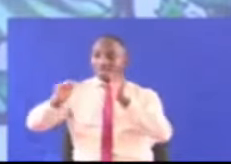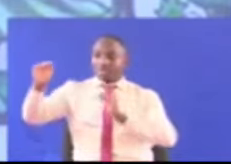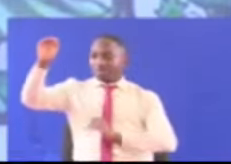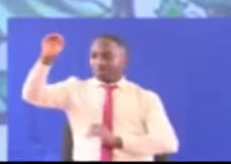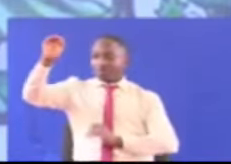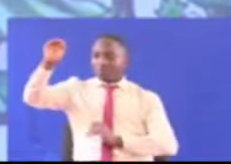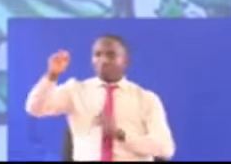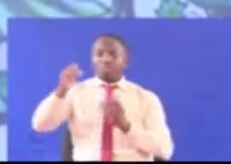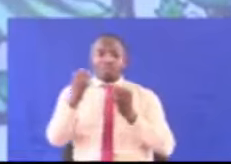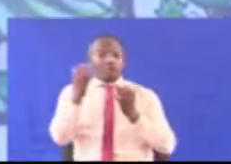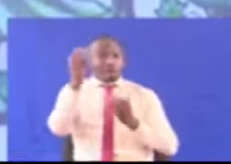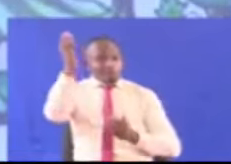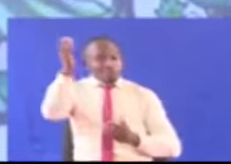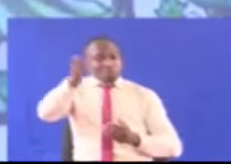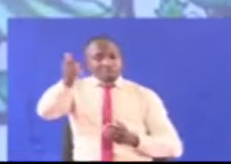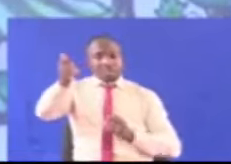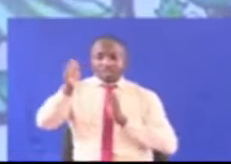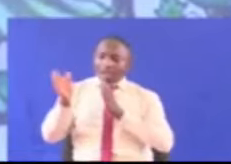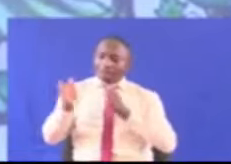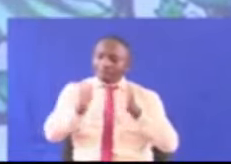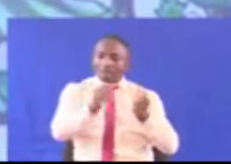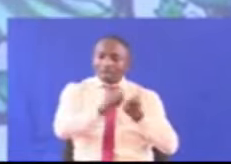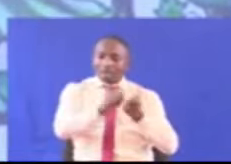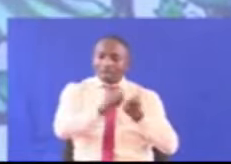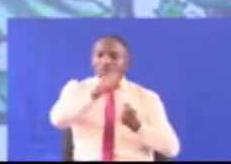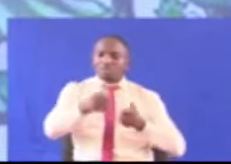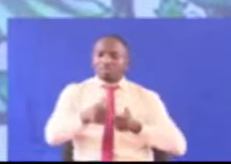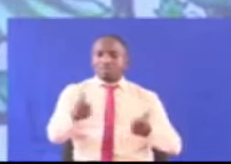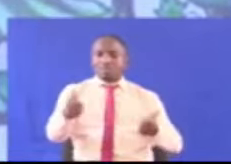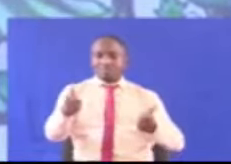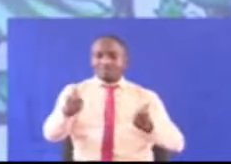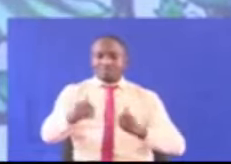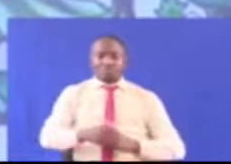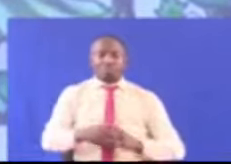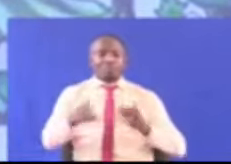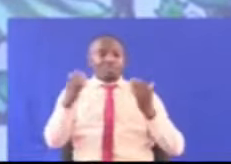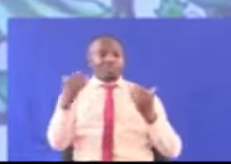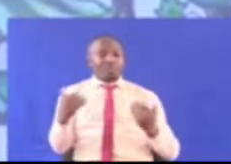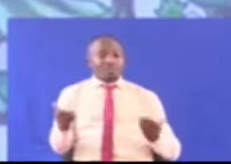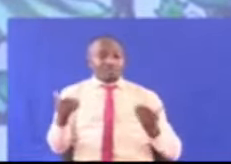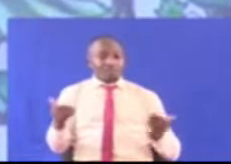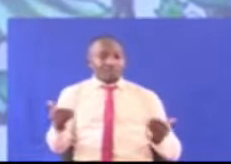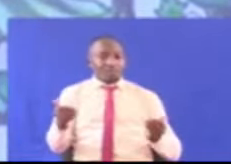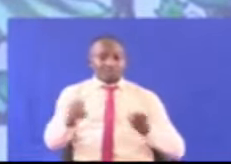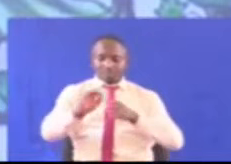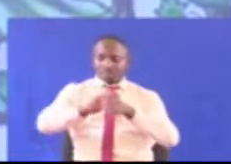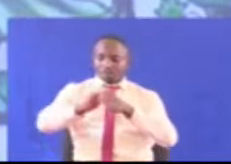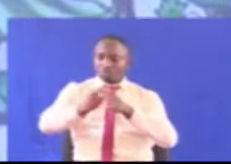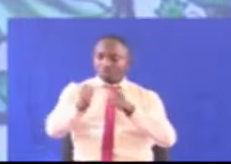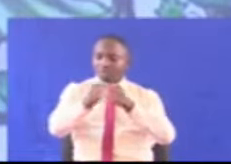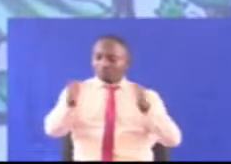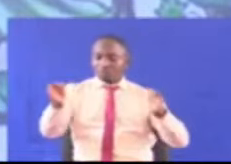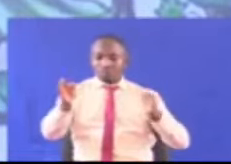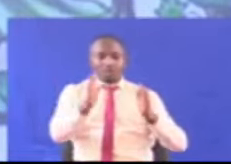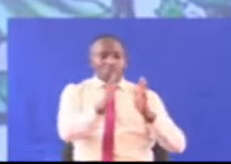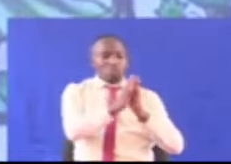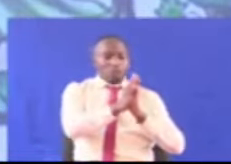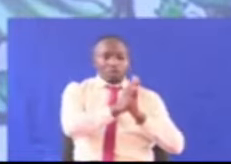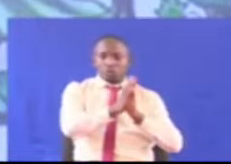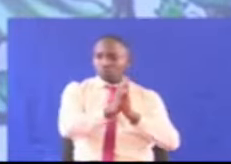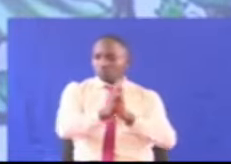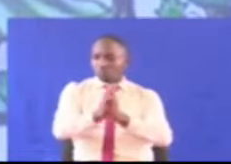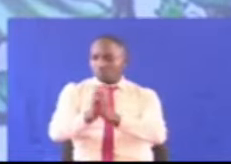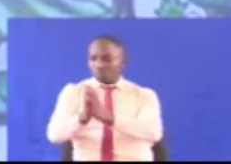ndiye aliyeyapanga vizuri na mambo yameenda vizuri. Sasa pia nitumie fursa hii kuwashukuru